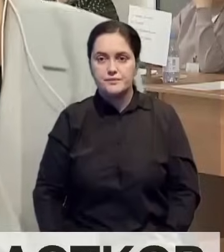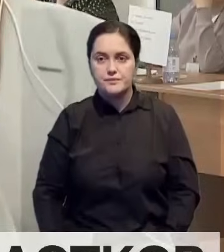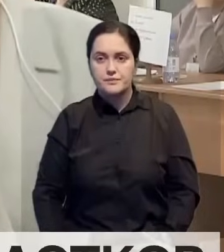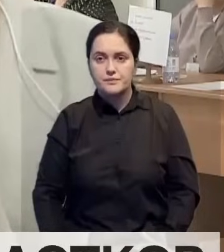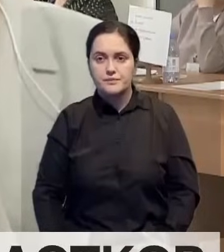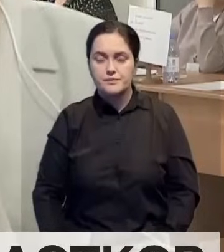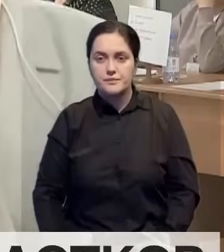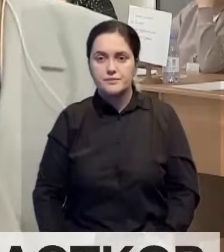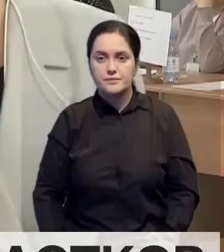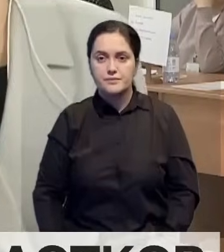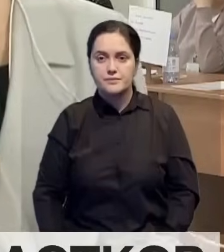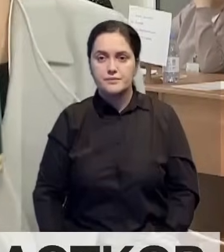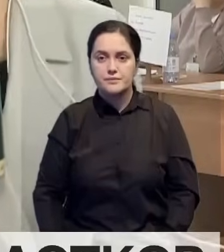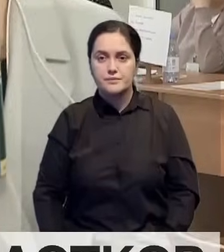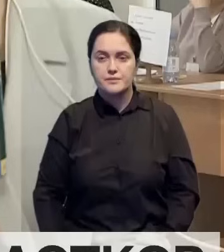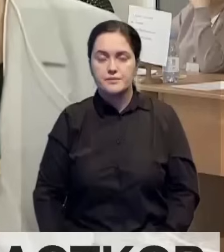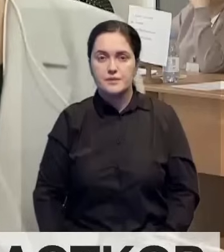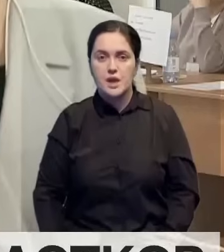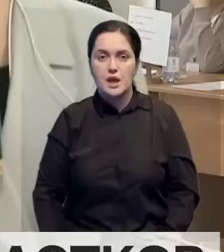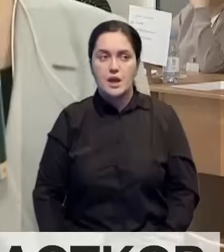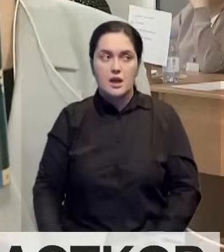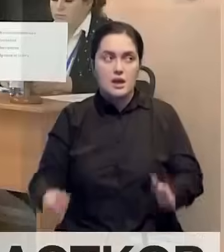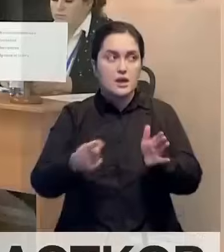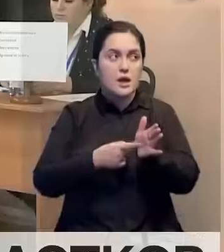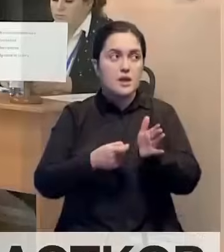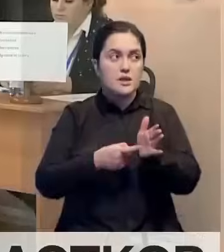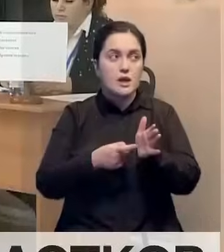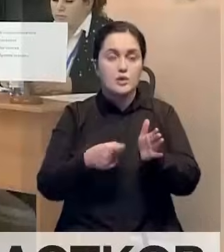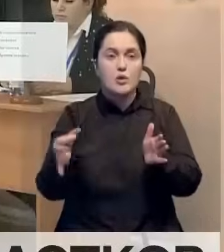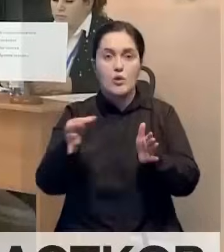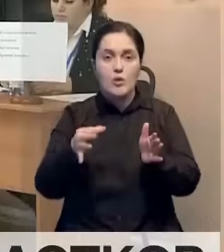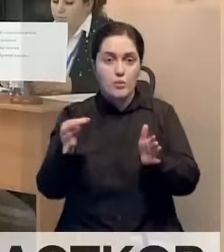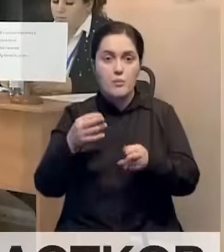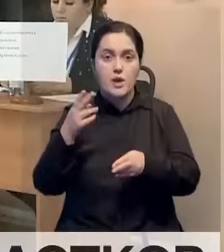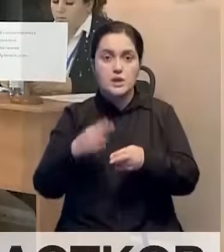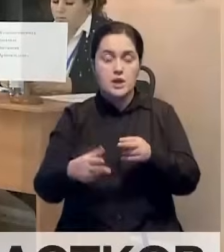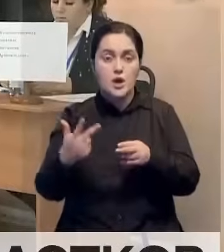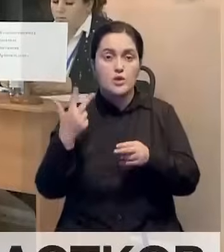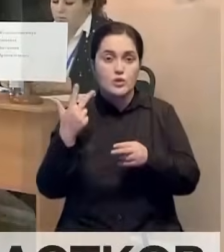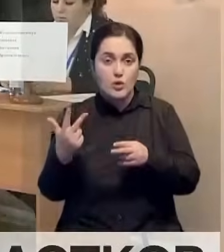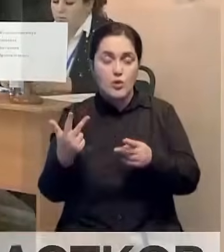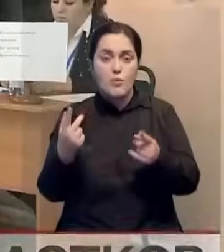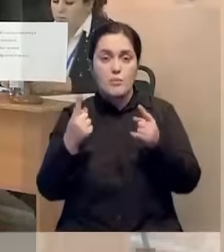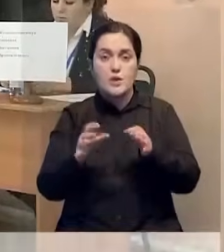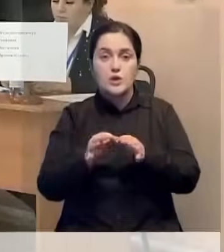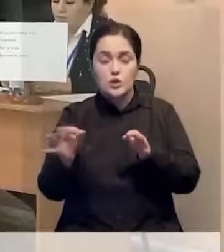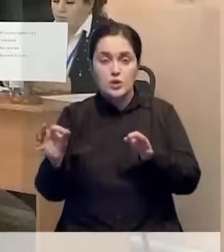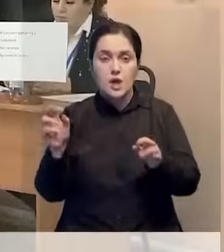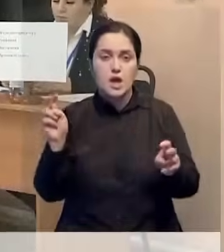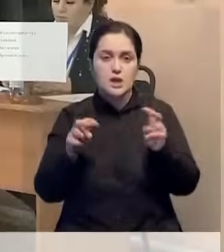Добрый вечер, Гульнара. В Карагандинской области завершились выборы акимов в 3 пилотных регионах. Явка